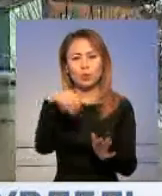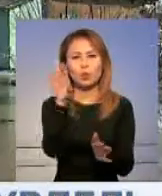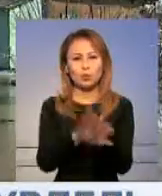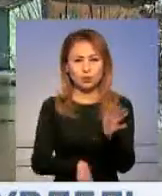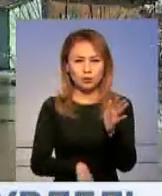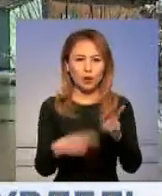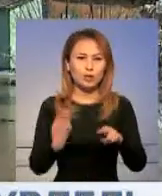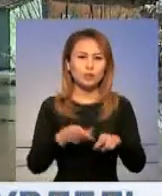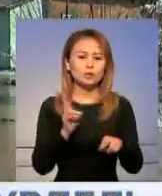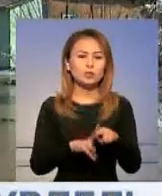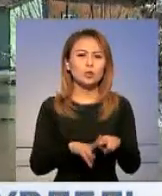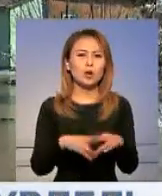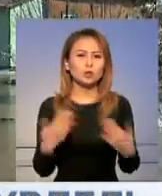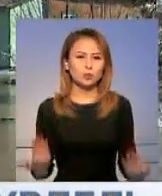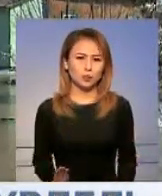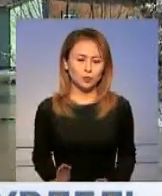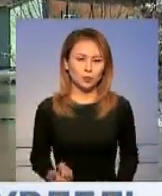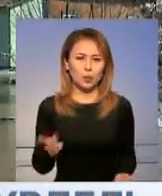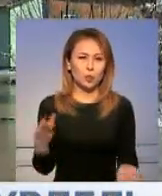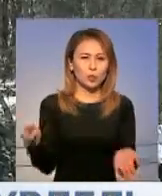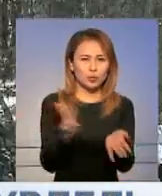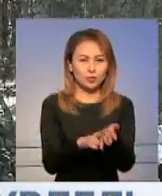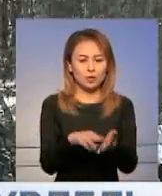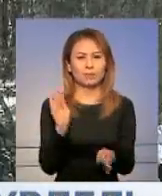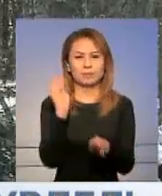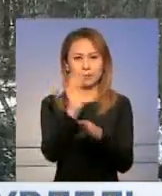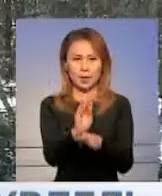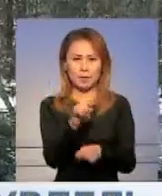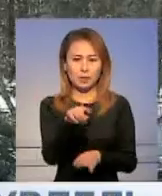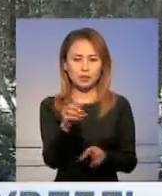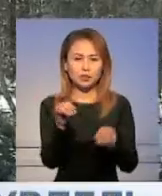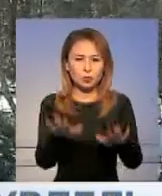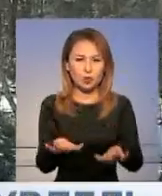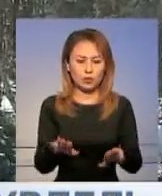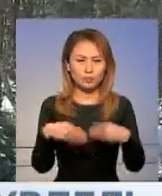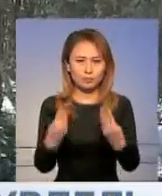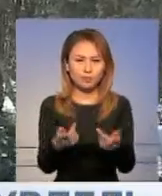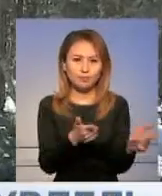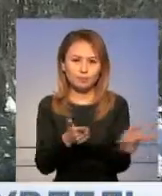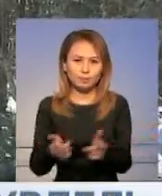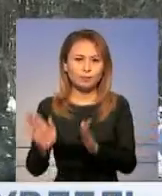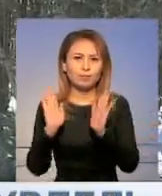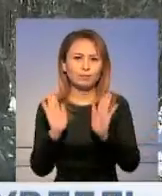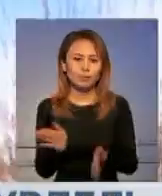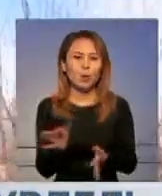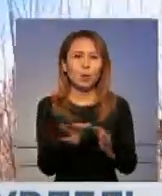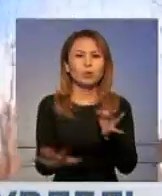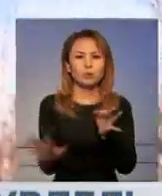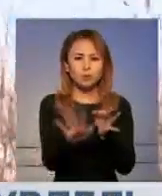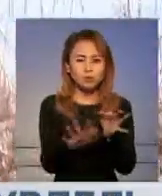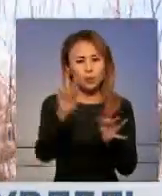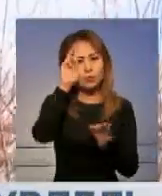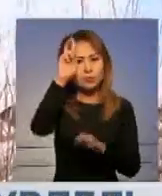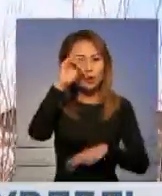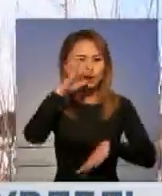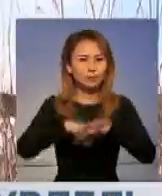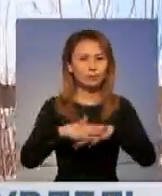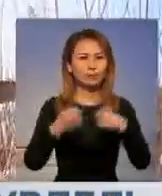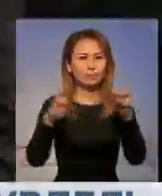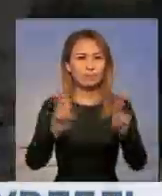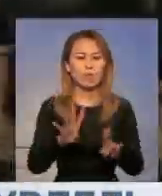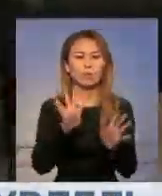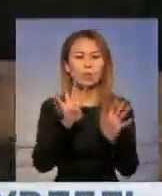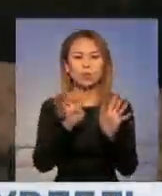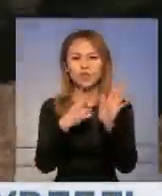есеге артып кеткен. Тұрғындарды көшіру үшін қосымша тағы 1000 орын дайындалмақ. Төтенше жағдай болған аудандарға облыстық бюджет пен арнайы